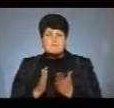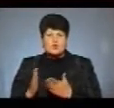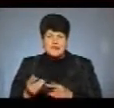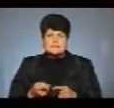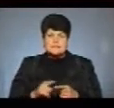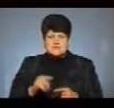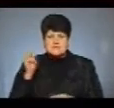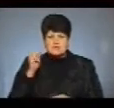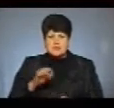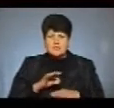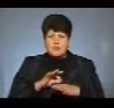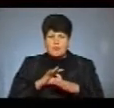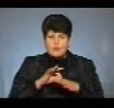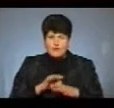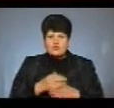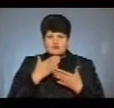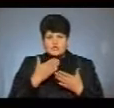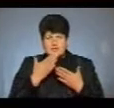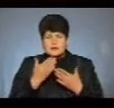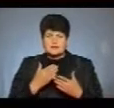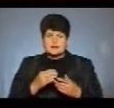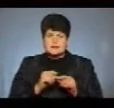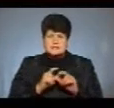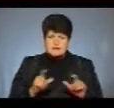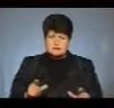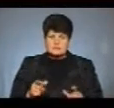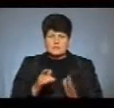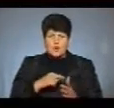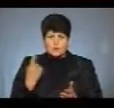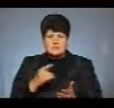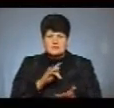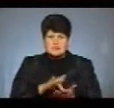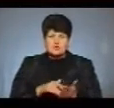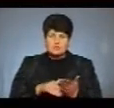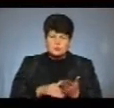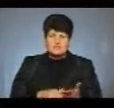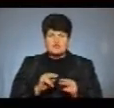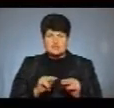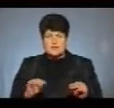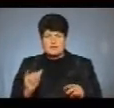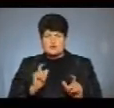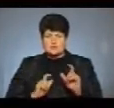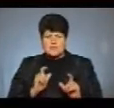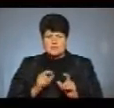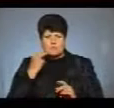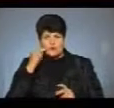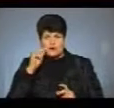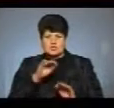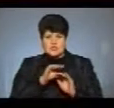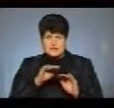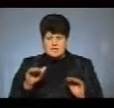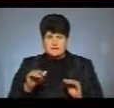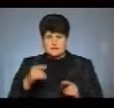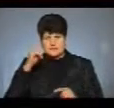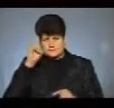навчання Марі проводить у читальнях і навчальних закладах обласних центрів, щоб допомогти вчителям і студентам вдосконалити рівень володіння